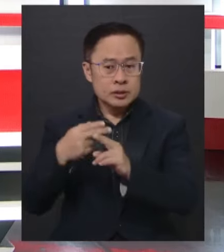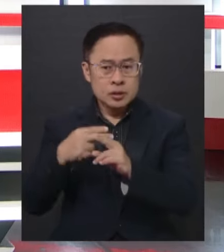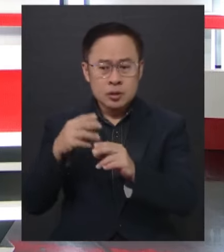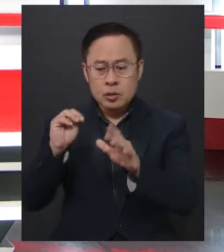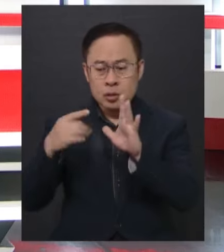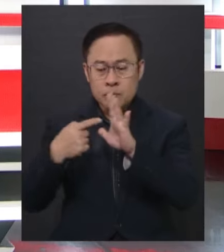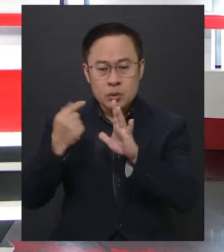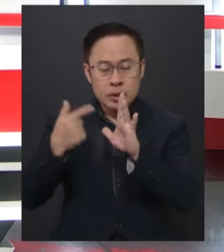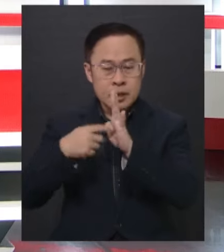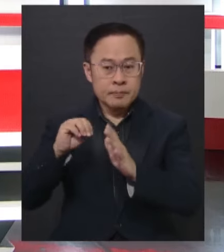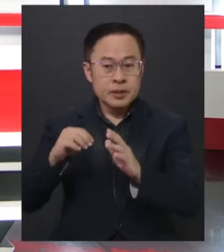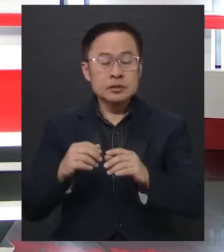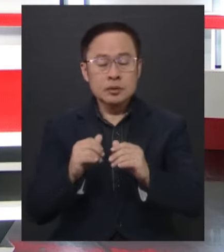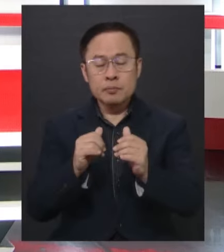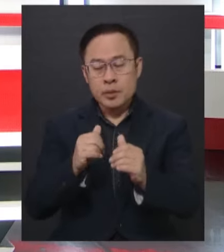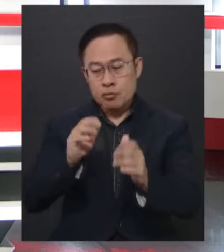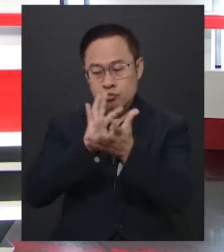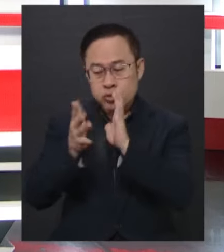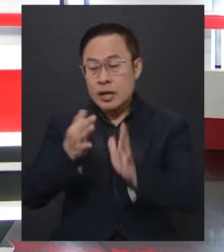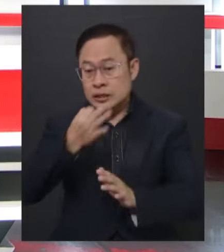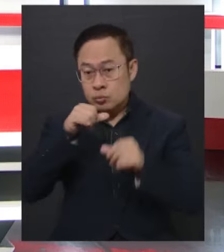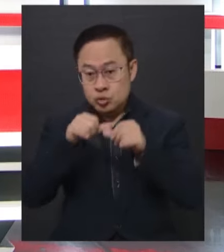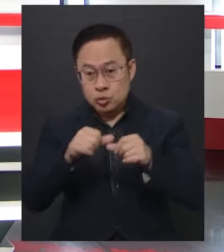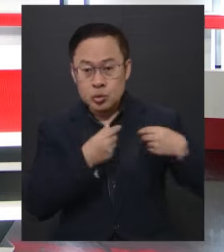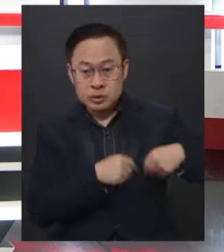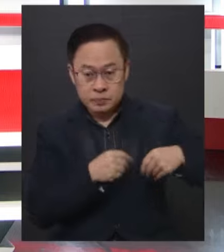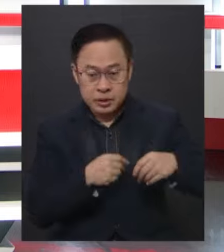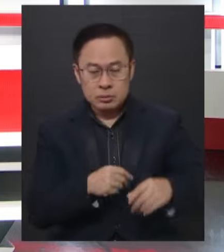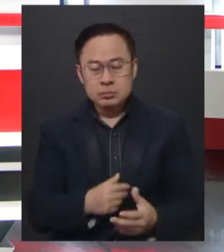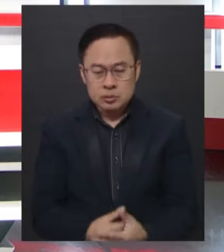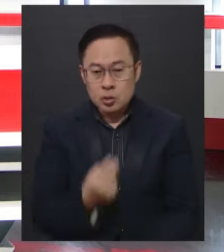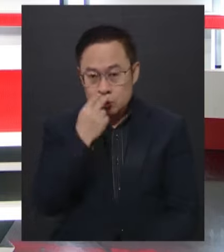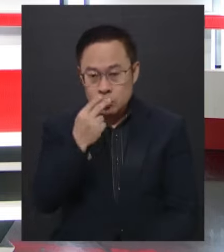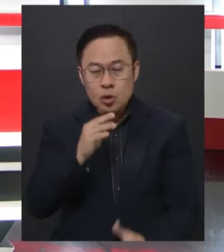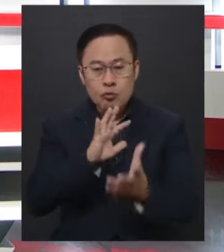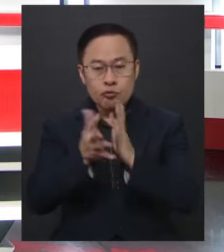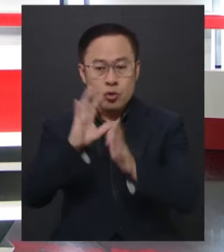านะที่ไปเล่นอาชีพที่สเปนนะครับเป็นแกนหลักก็เดี๋ยวรอติดตามกันนะครับฟุตซอลโลกสำ